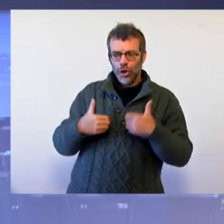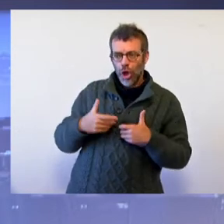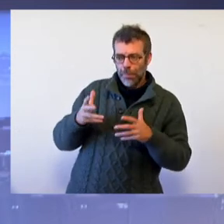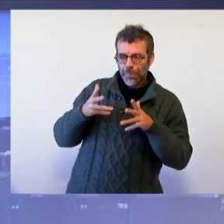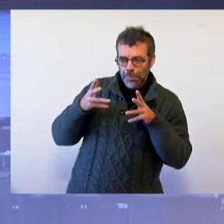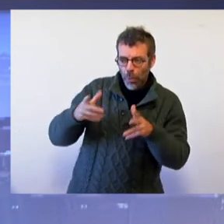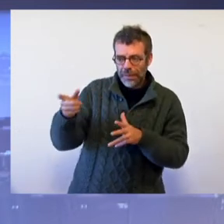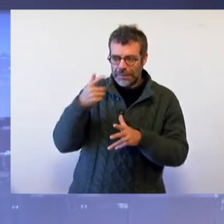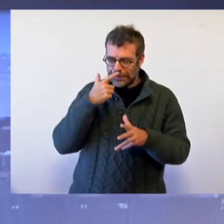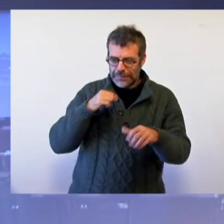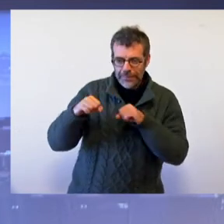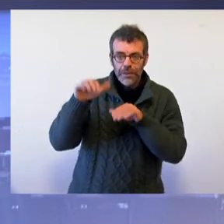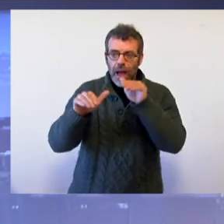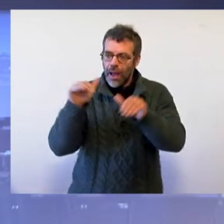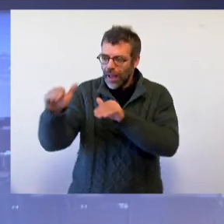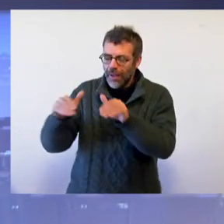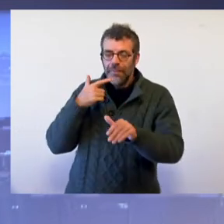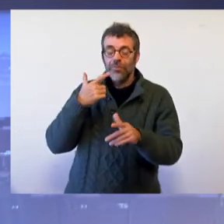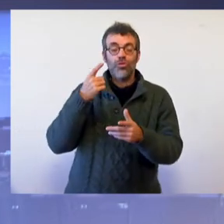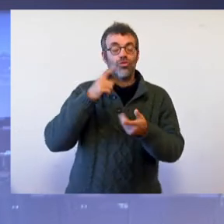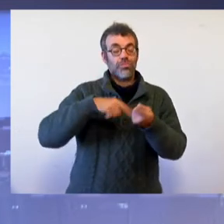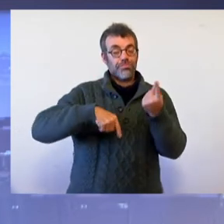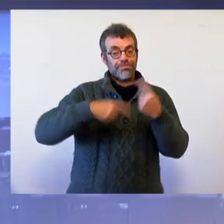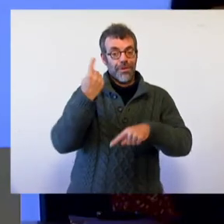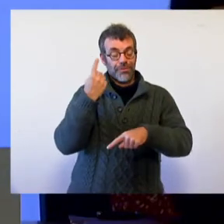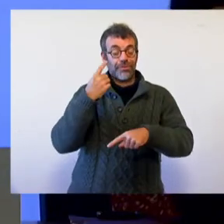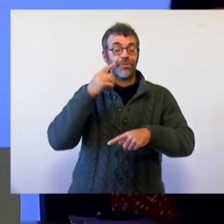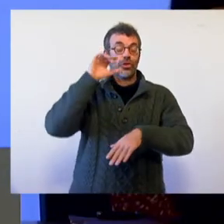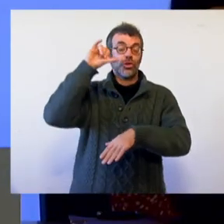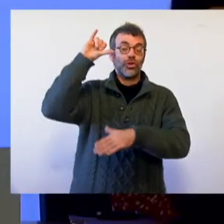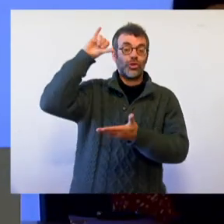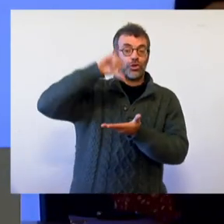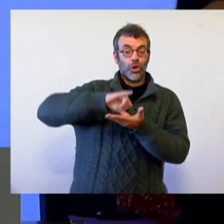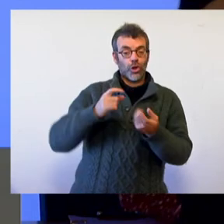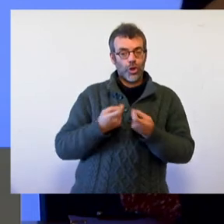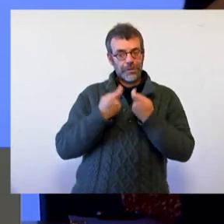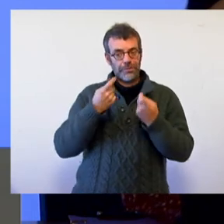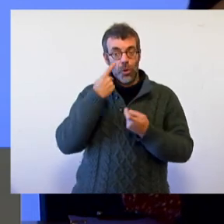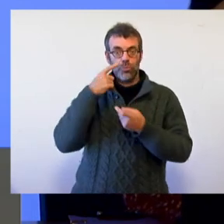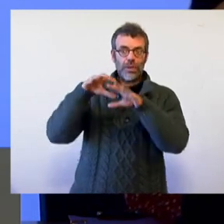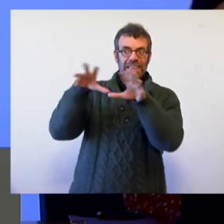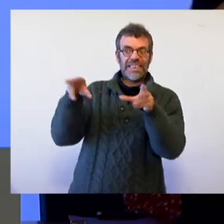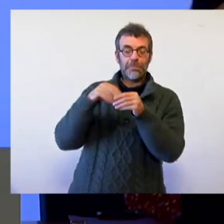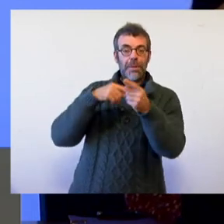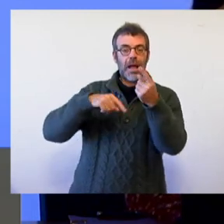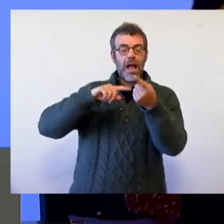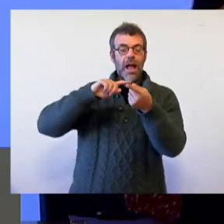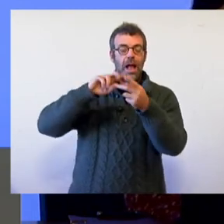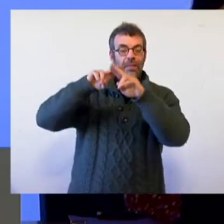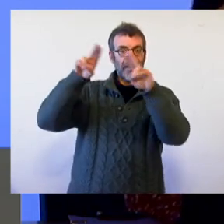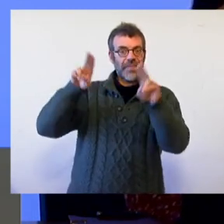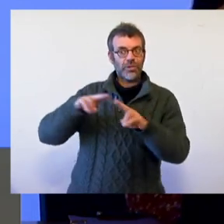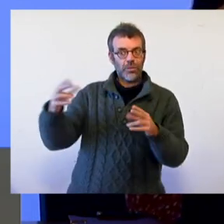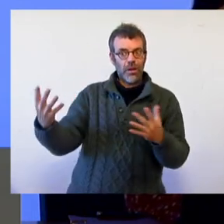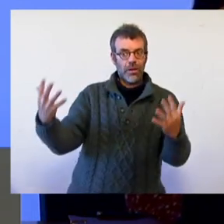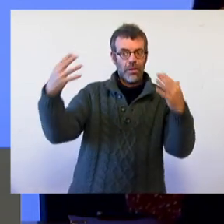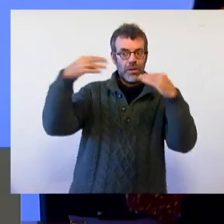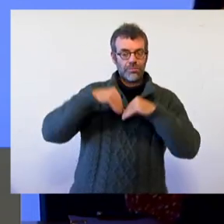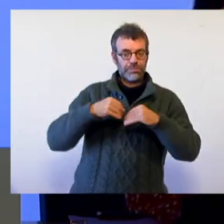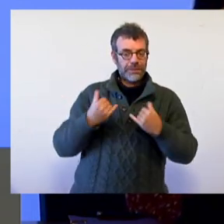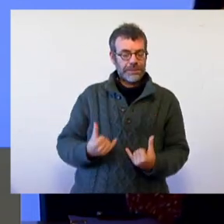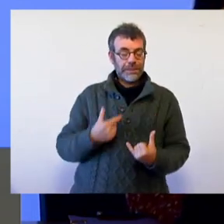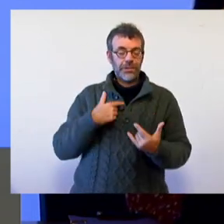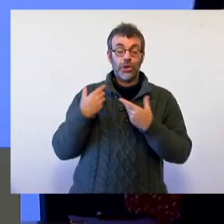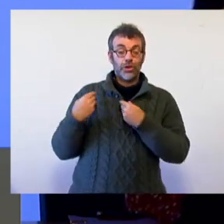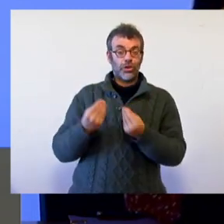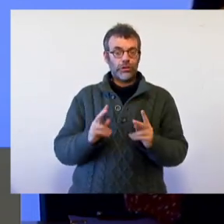d'être centre d'entraînement pour des équipes internationales qui viendraient ici, ce qui est l'occasion de dynamiser le